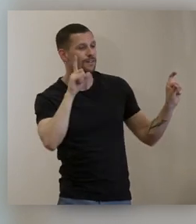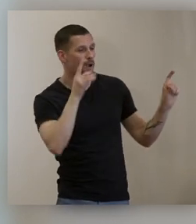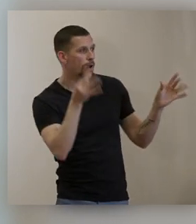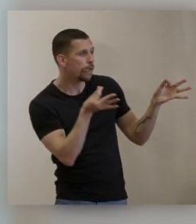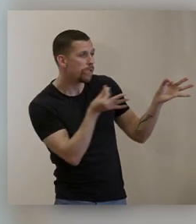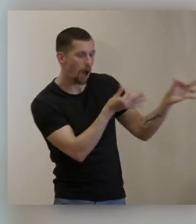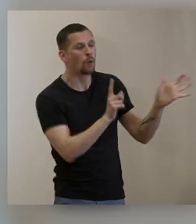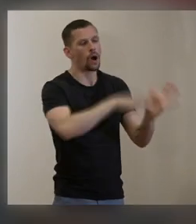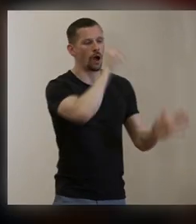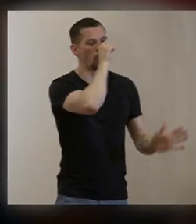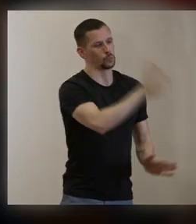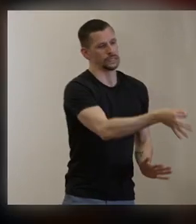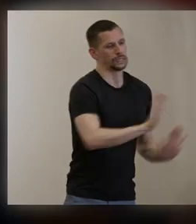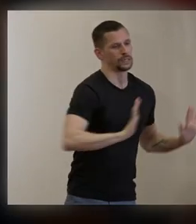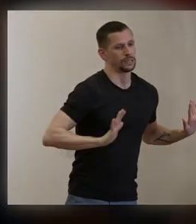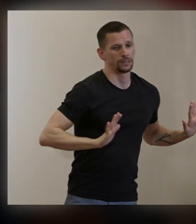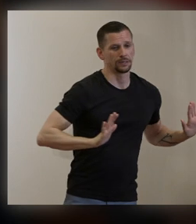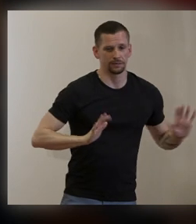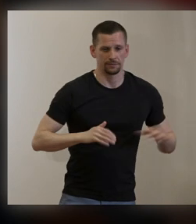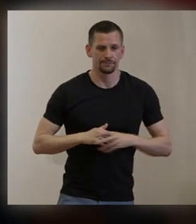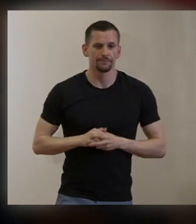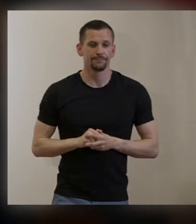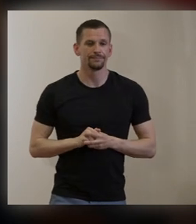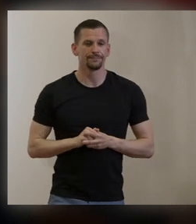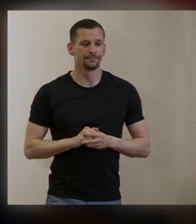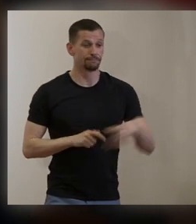insiste là-dessus. Oui.